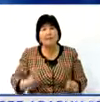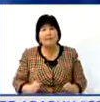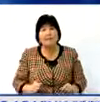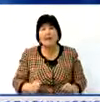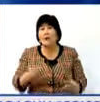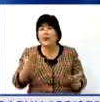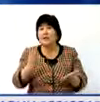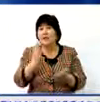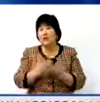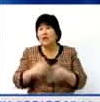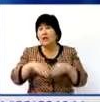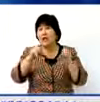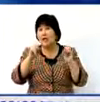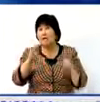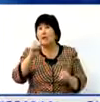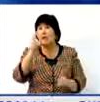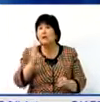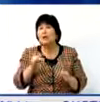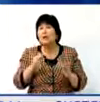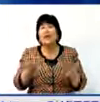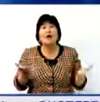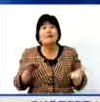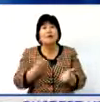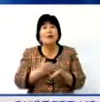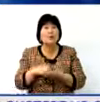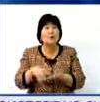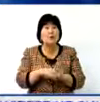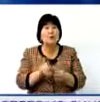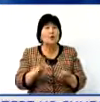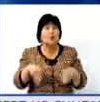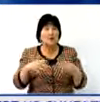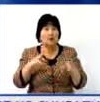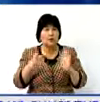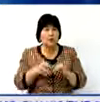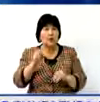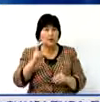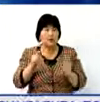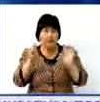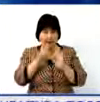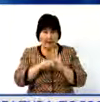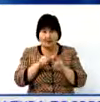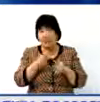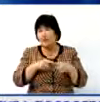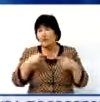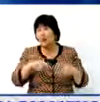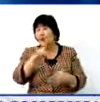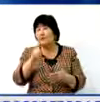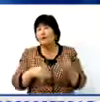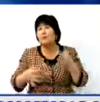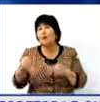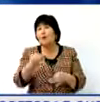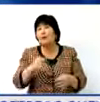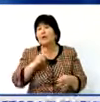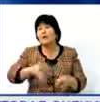ГСМ. Есть ли в регионе квалифицированные социологи? Какова их роль в обществе и что дают результаты соцанализа? Эти и другие вопросы обсуждались